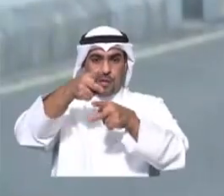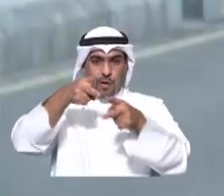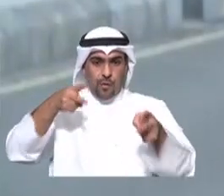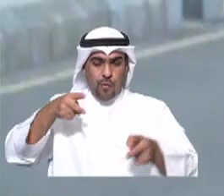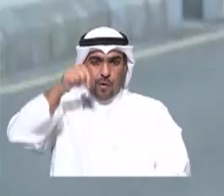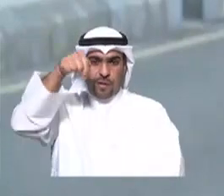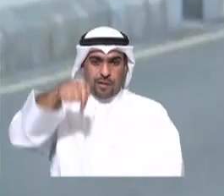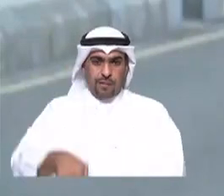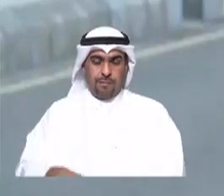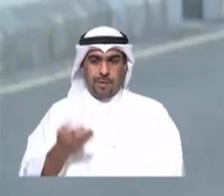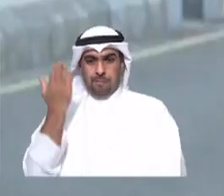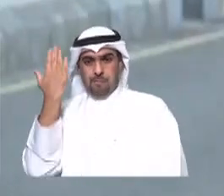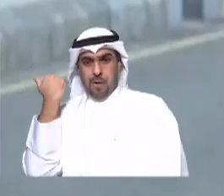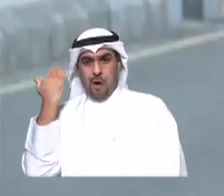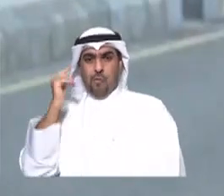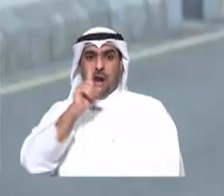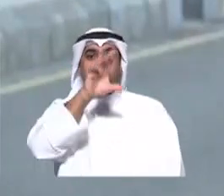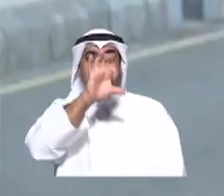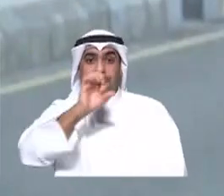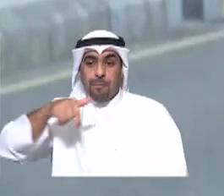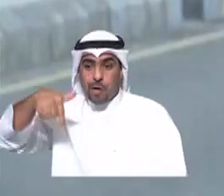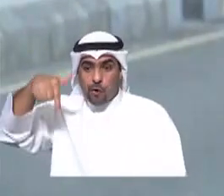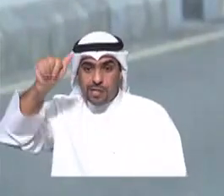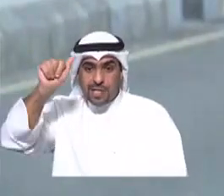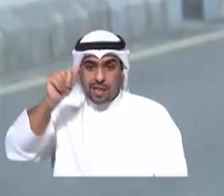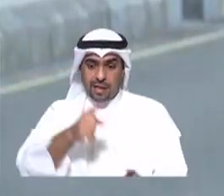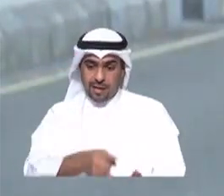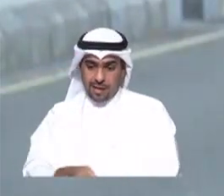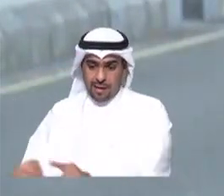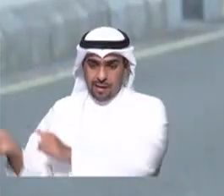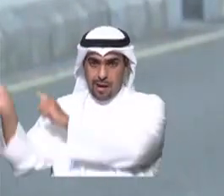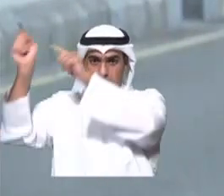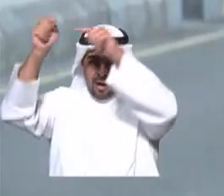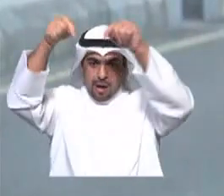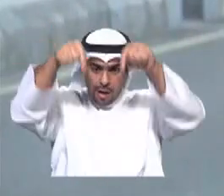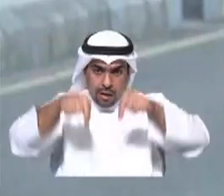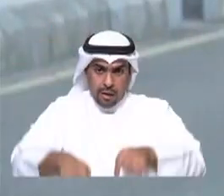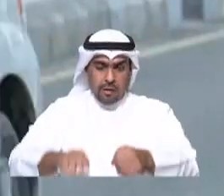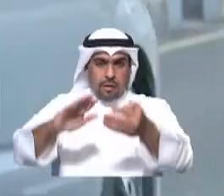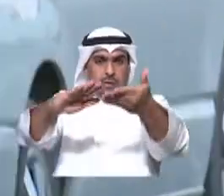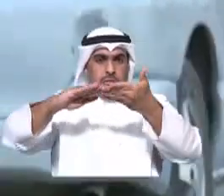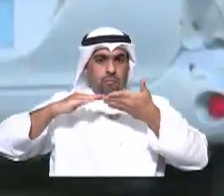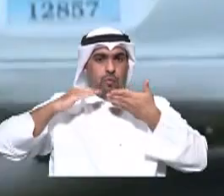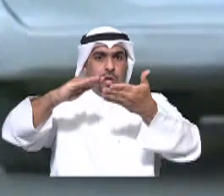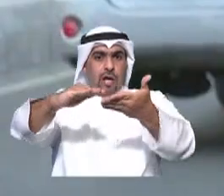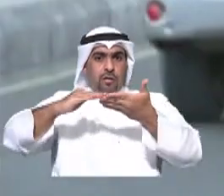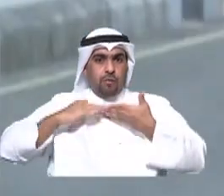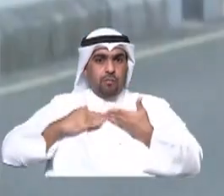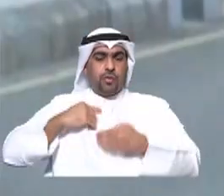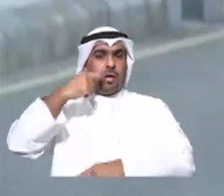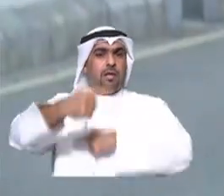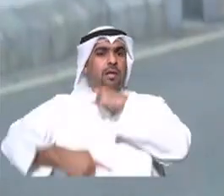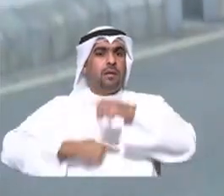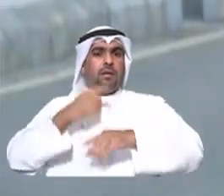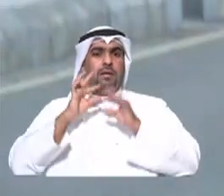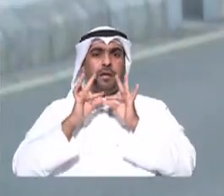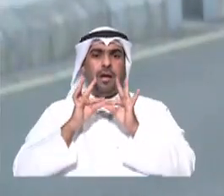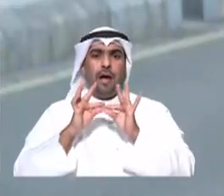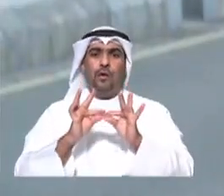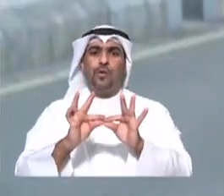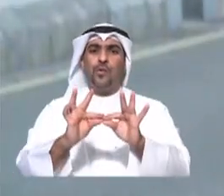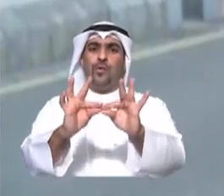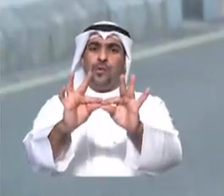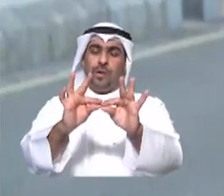لتاريخ عريق من تقديم العطايا ابتداء منذ ستينات القرن الماضي وحتى الآن، لتمتد يدها في